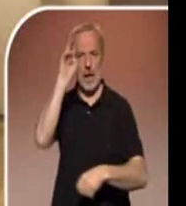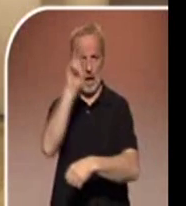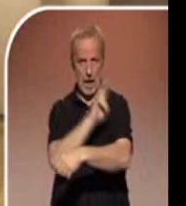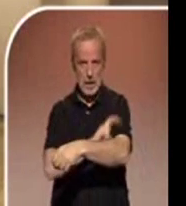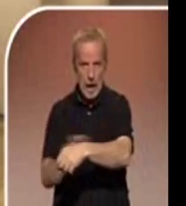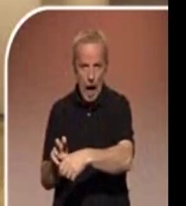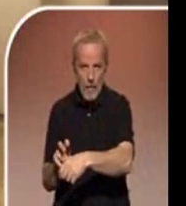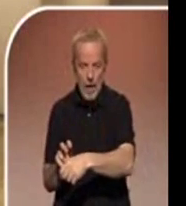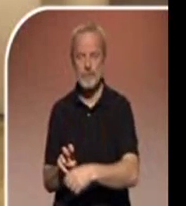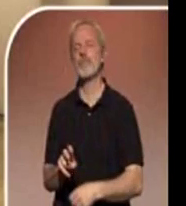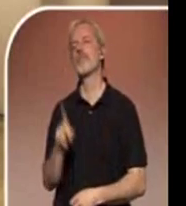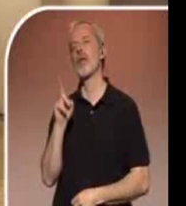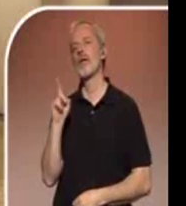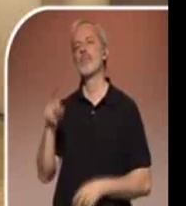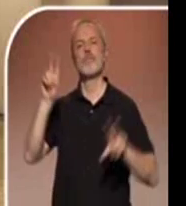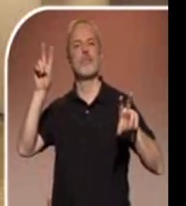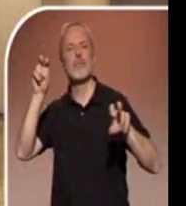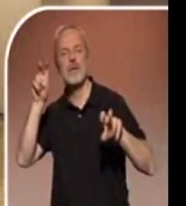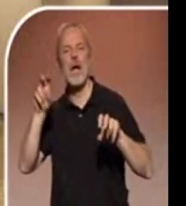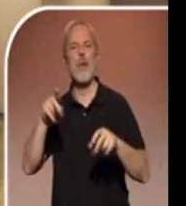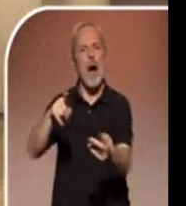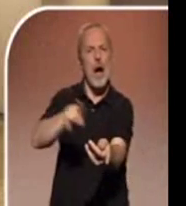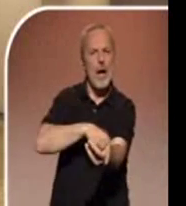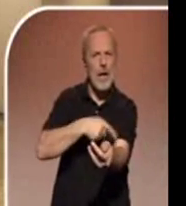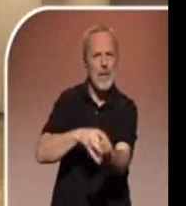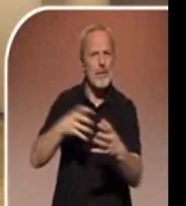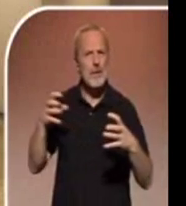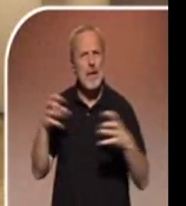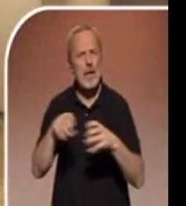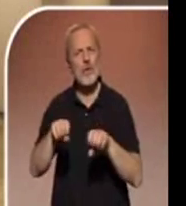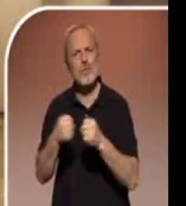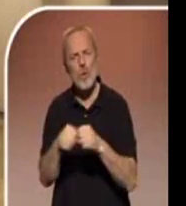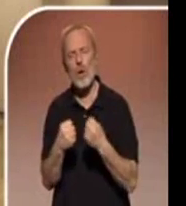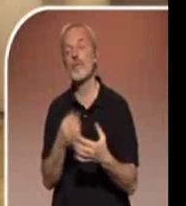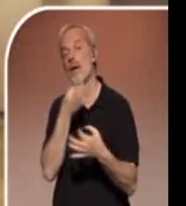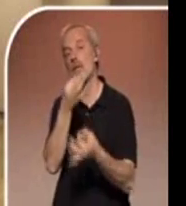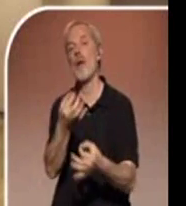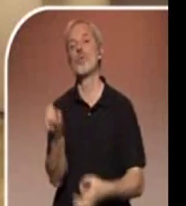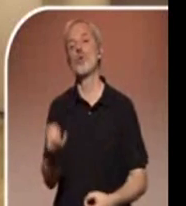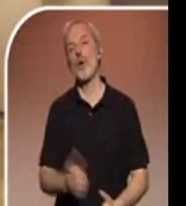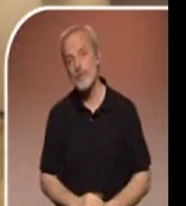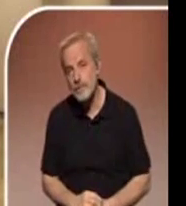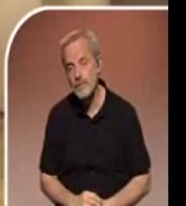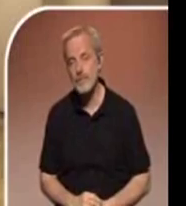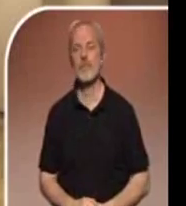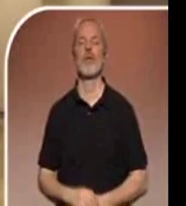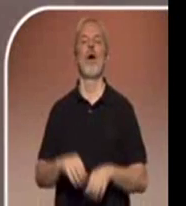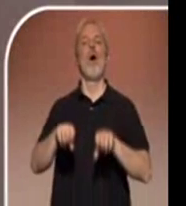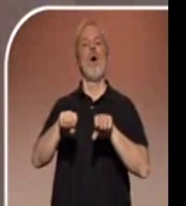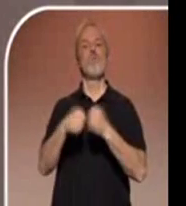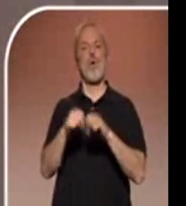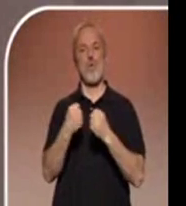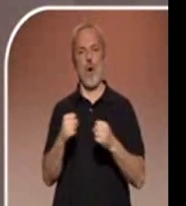Dobrý den. Jak už Ester na začátku řekla, řeč bude o poruše srážlivosti krve, takže nemůže nastat jiná otázka, než co to je. Tak porucha